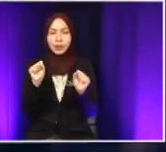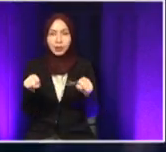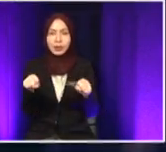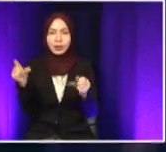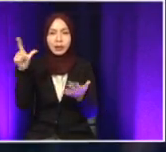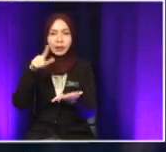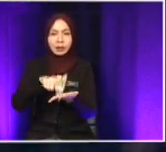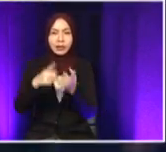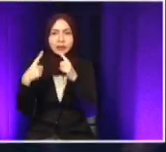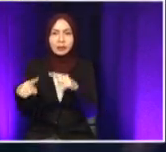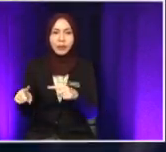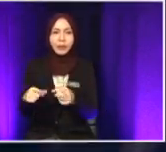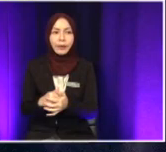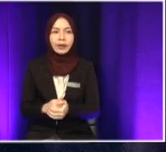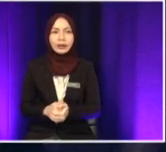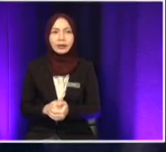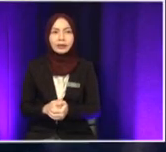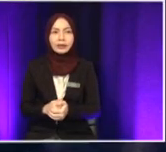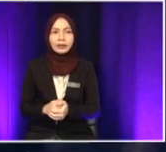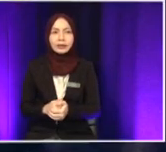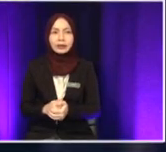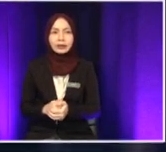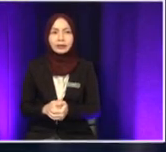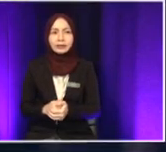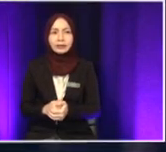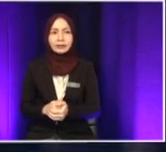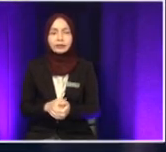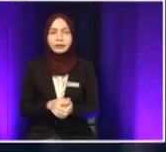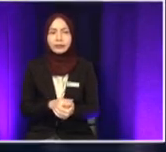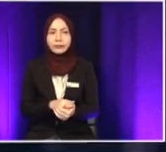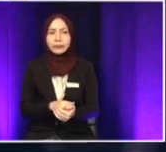yang pertama yang kedua yang ketiga